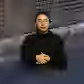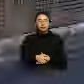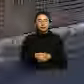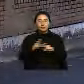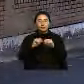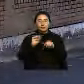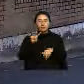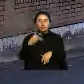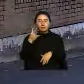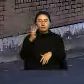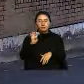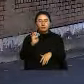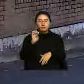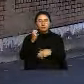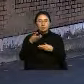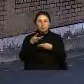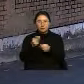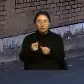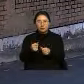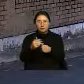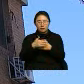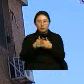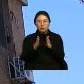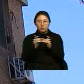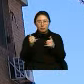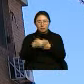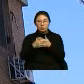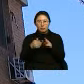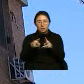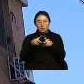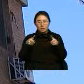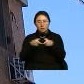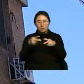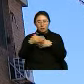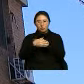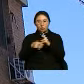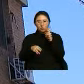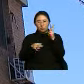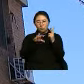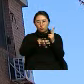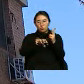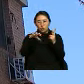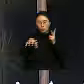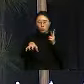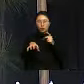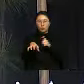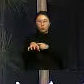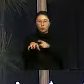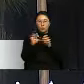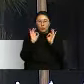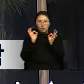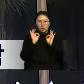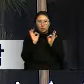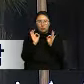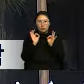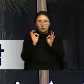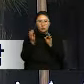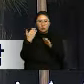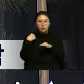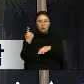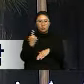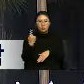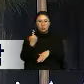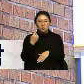돼지 440만 적우 미터의 본체와 * 체 등 2층짜리 건물 2동이 있는 사전은 김 전 대통령이 지난